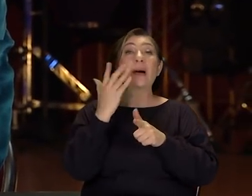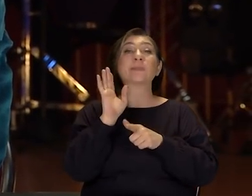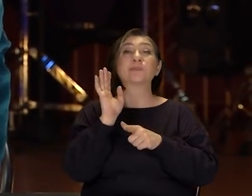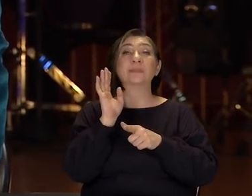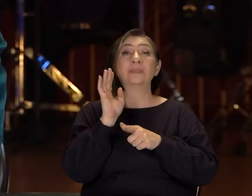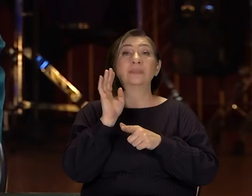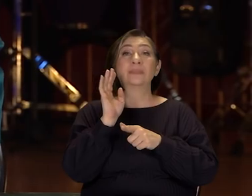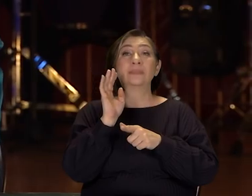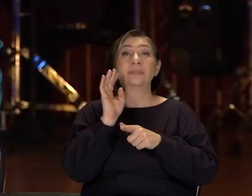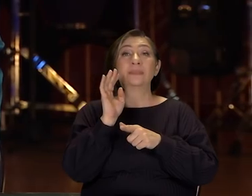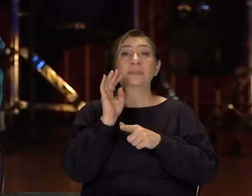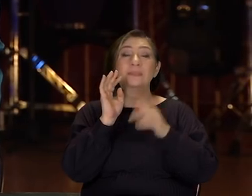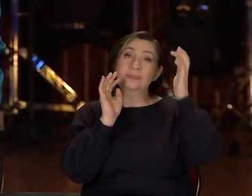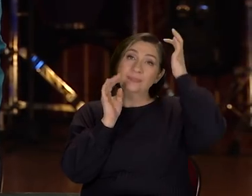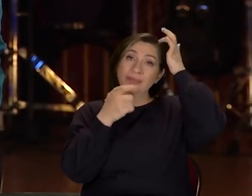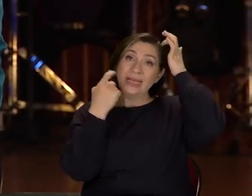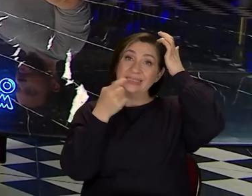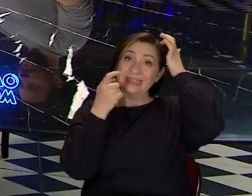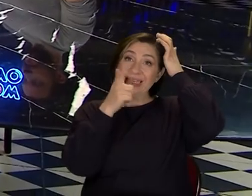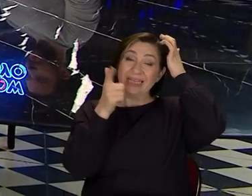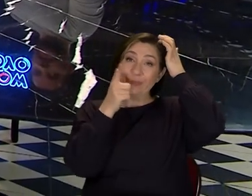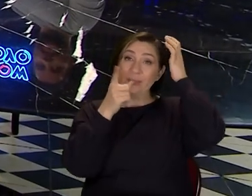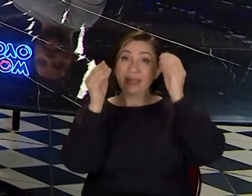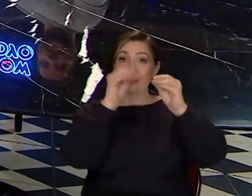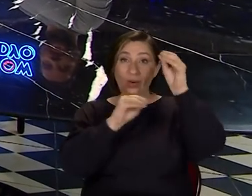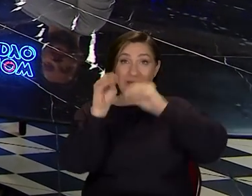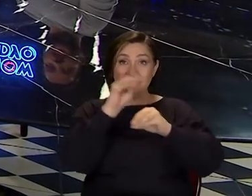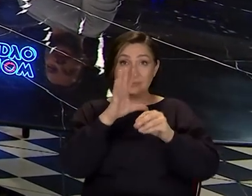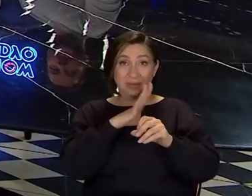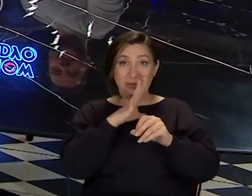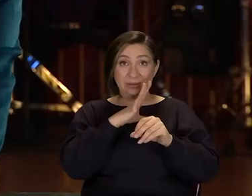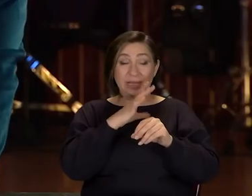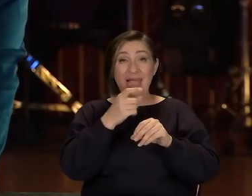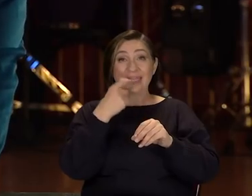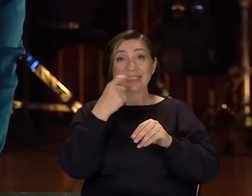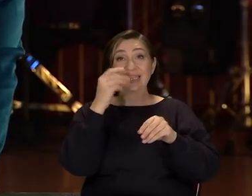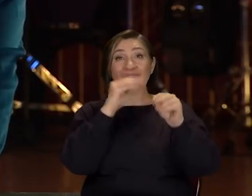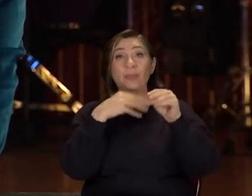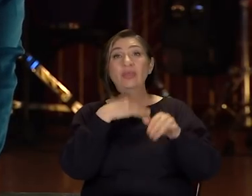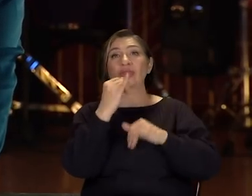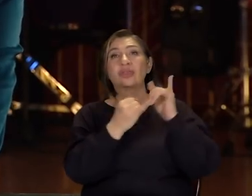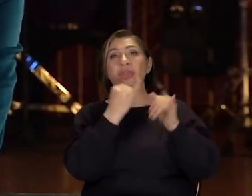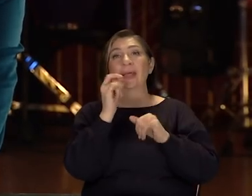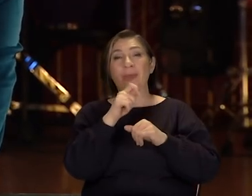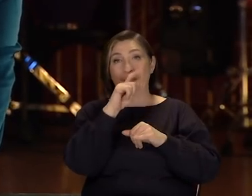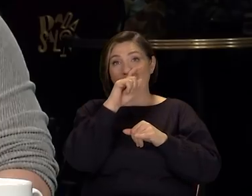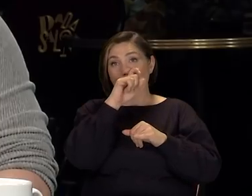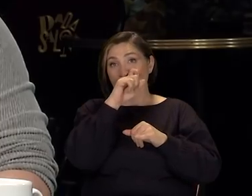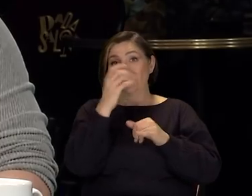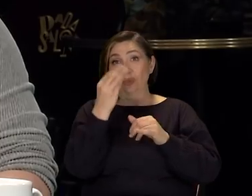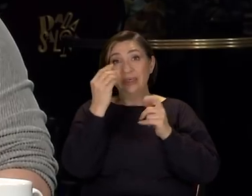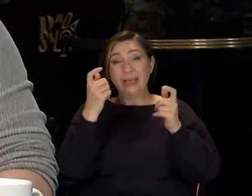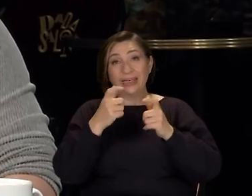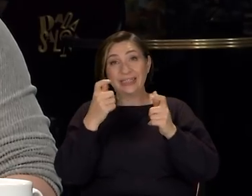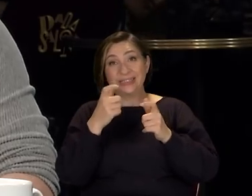izlemedik. Eski kliplerden bir kolajımız mı var? Eski klipler varsa ben onlarla dalga geçerim. Aynen, şimdi çok aynen iyi bir yerdeyiz